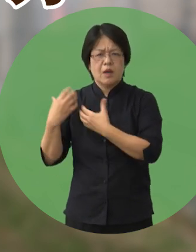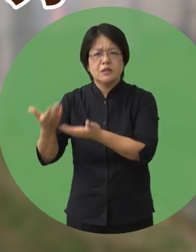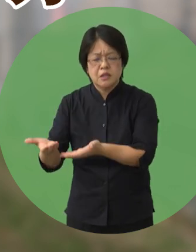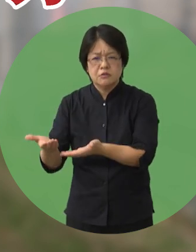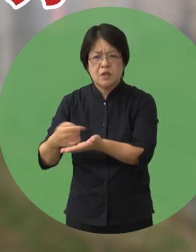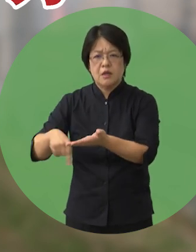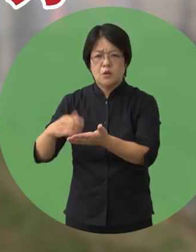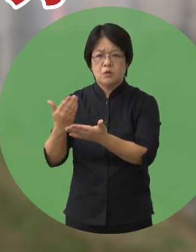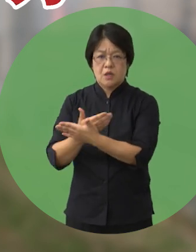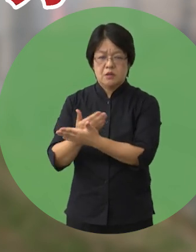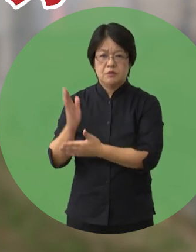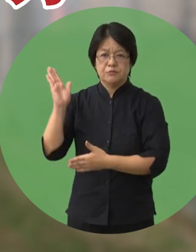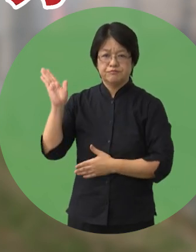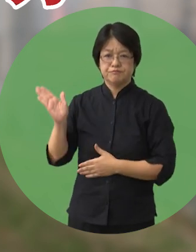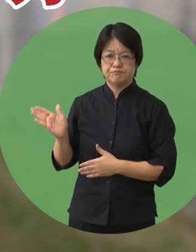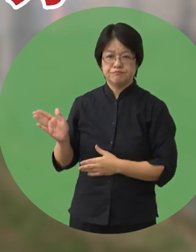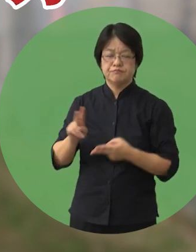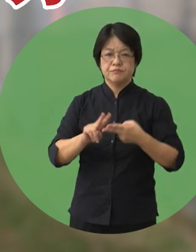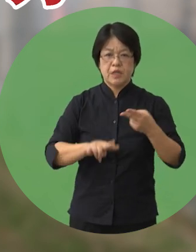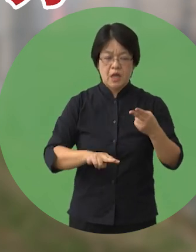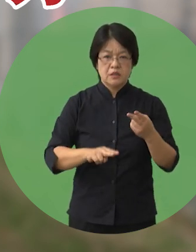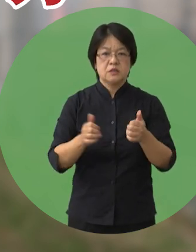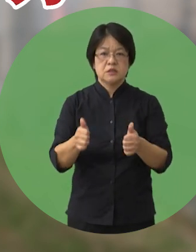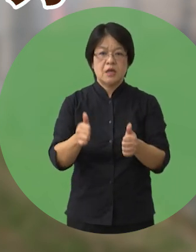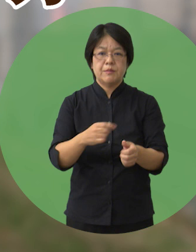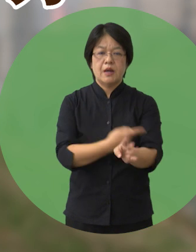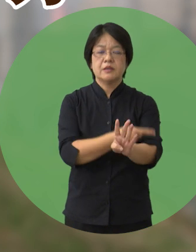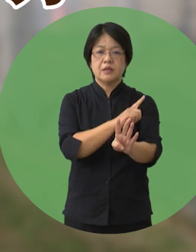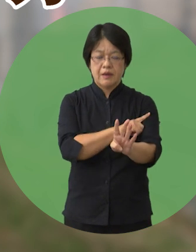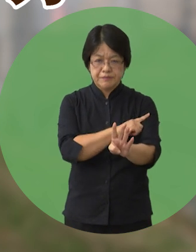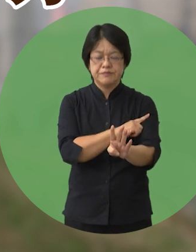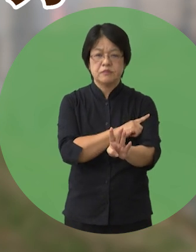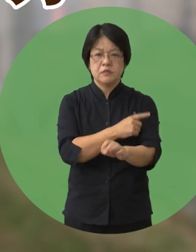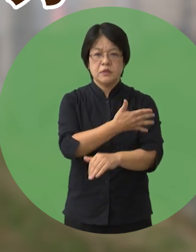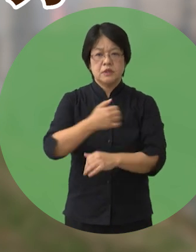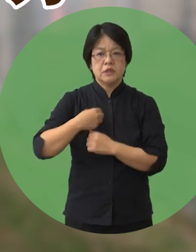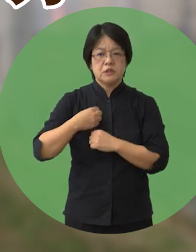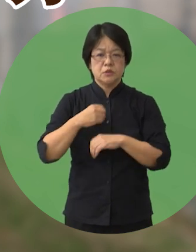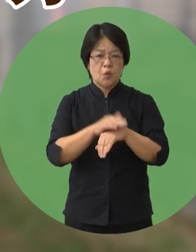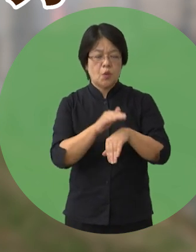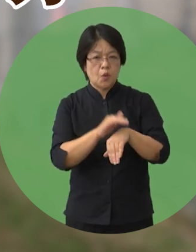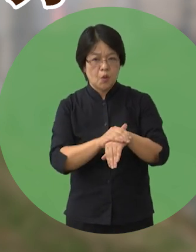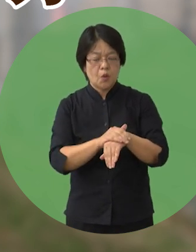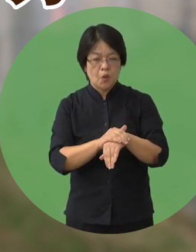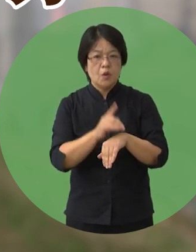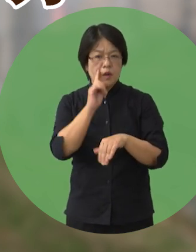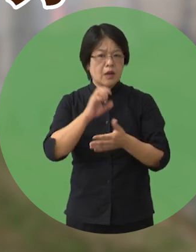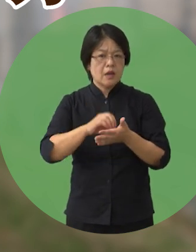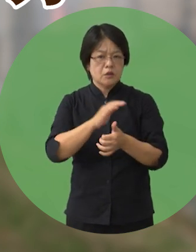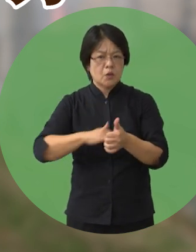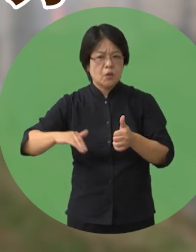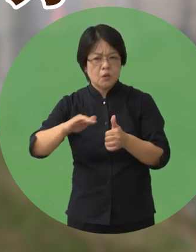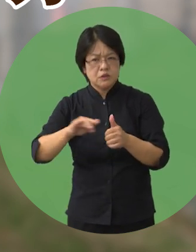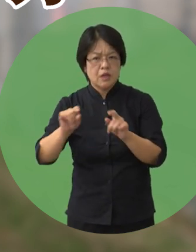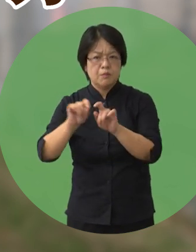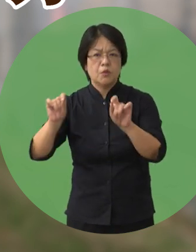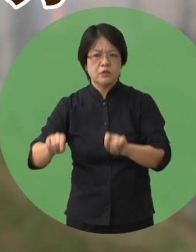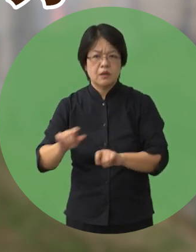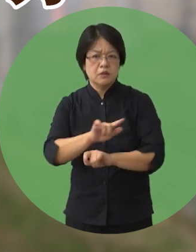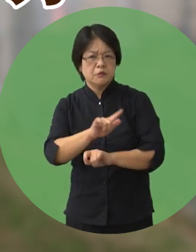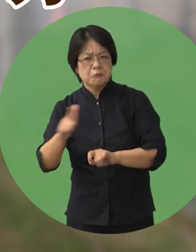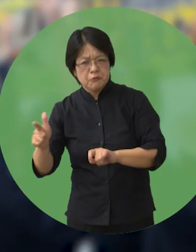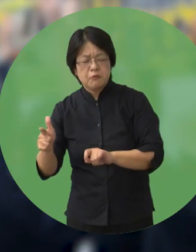判権、米軍の基地管理の在り方、環境汚染など多くの問題点が指摘されています